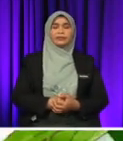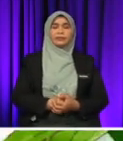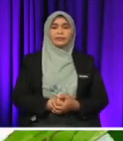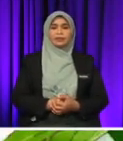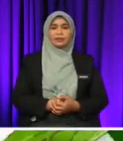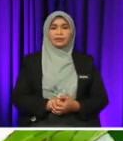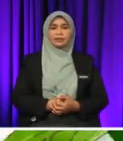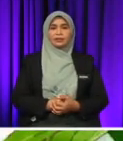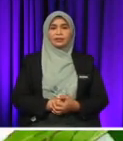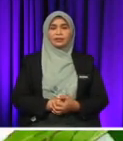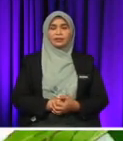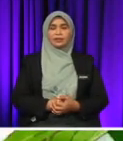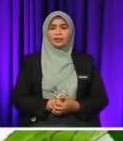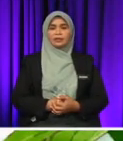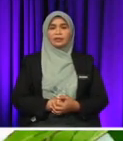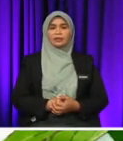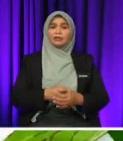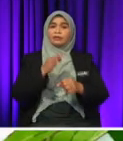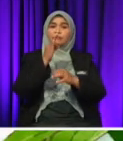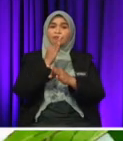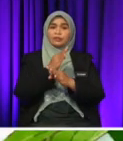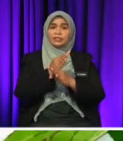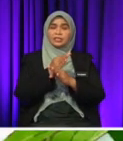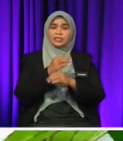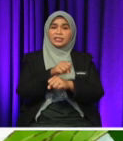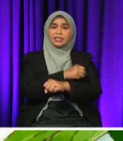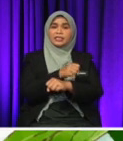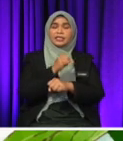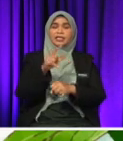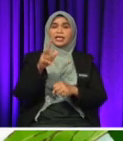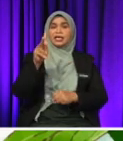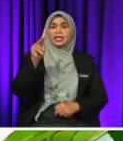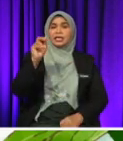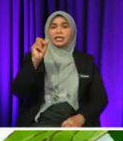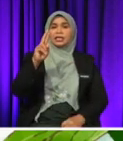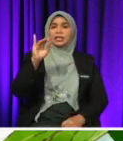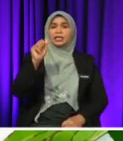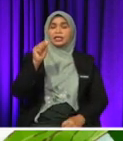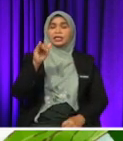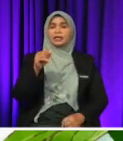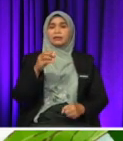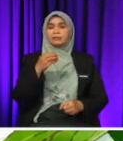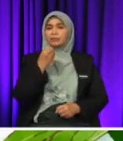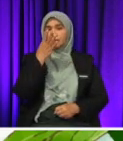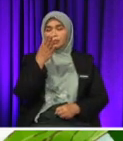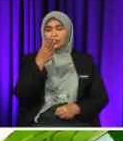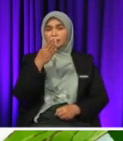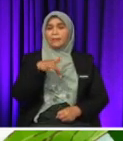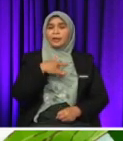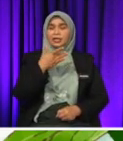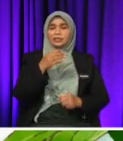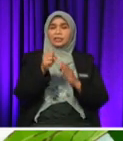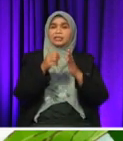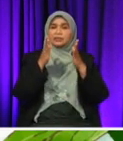Subhana fungsi saja ilah kaya yang meluapkan perasaan seseorang dan memberikan pengajaran